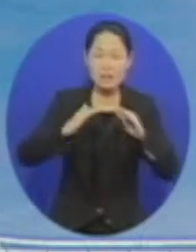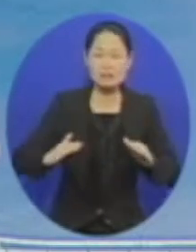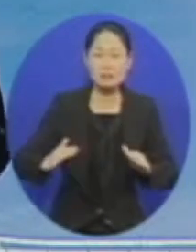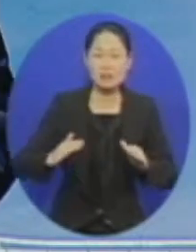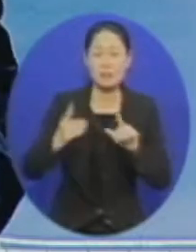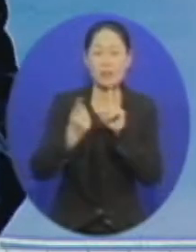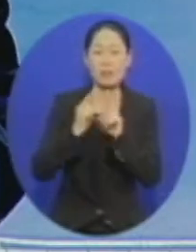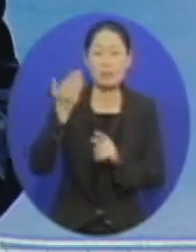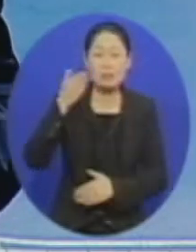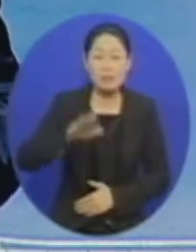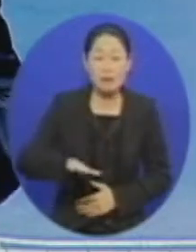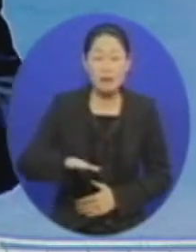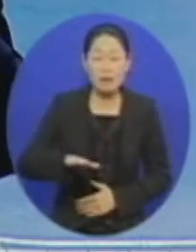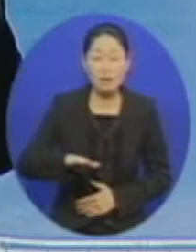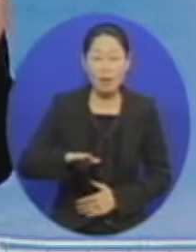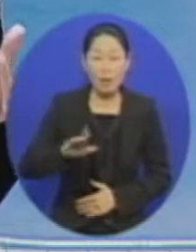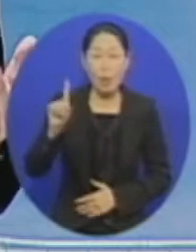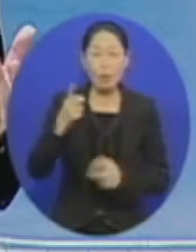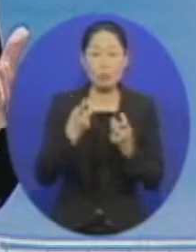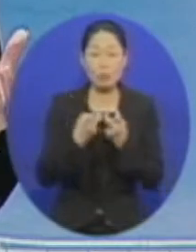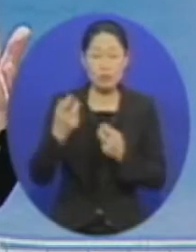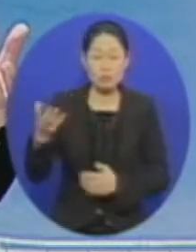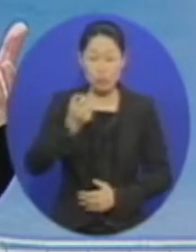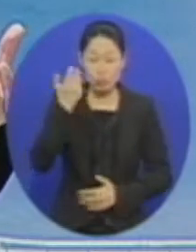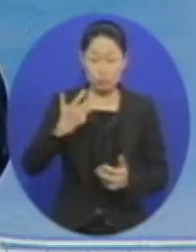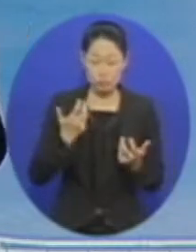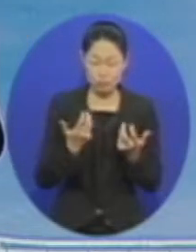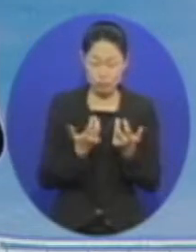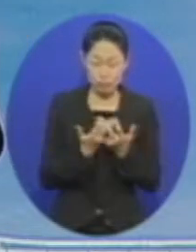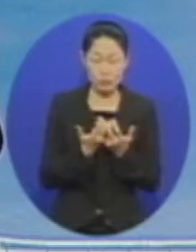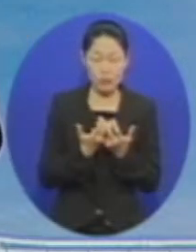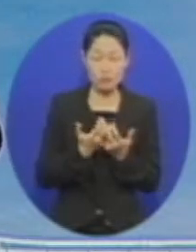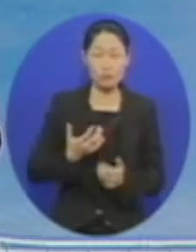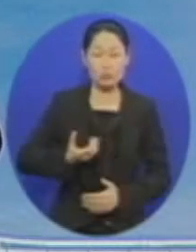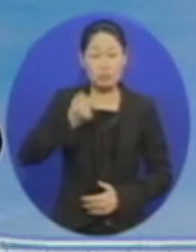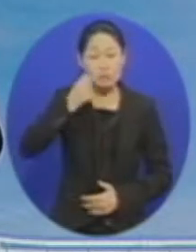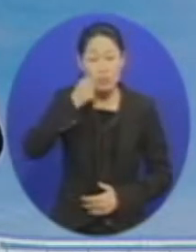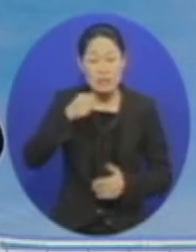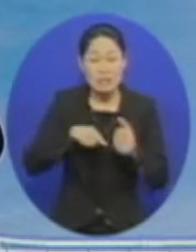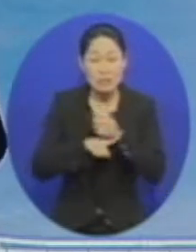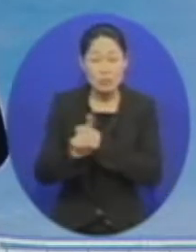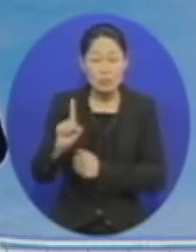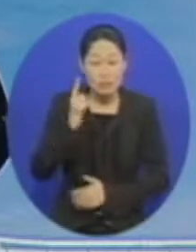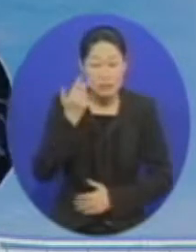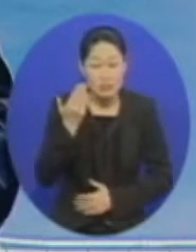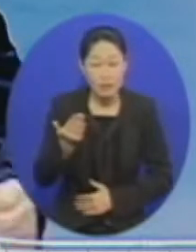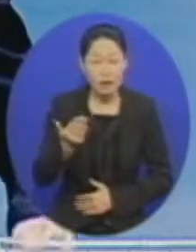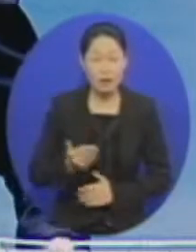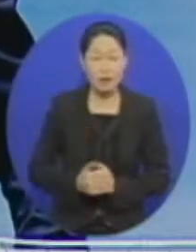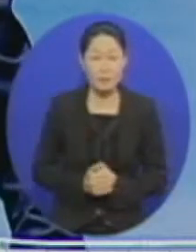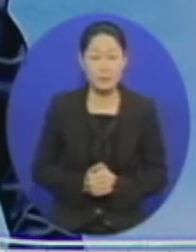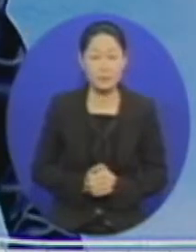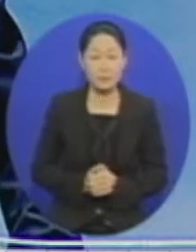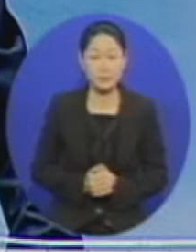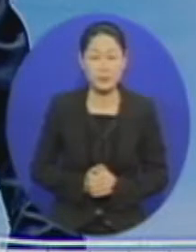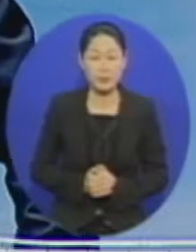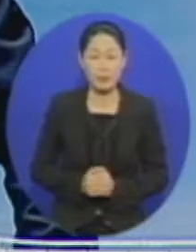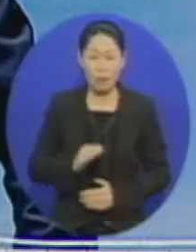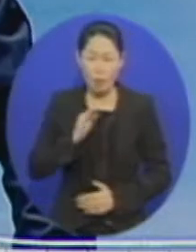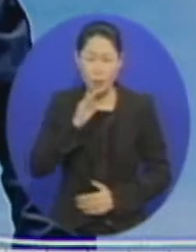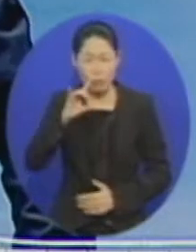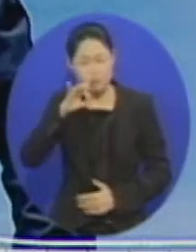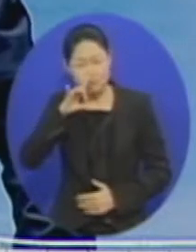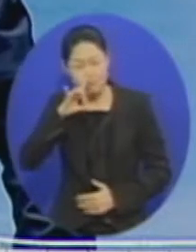어떻게 적룡 충만함을 누리지 못하는 것일까 여러분 정말